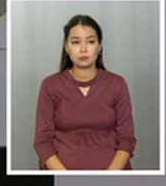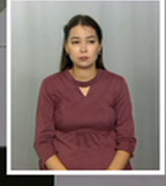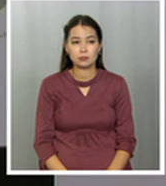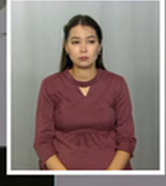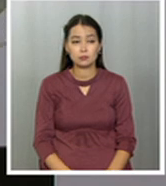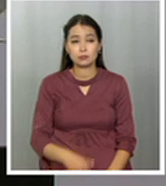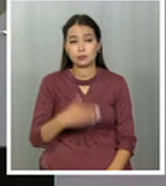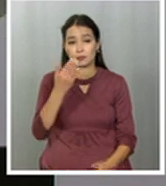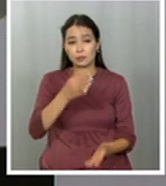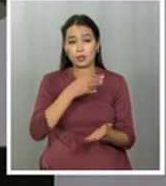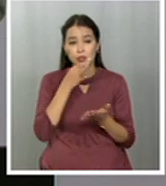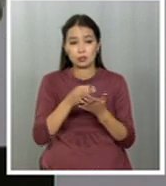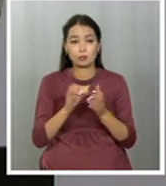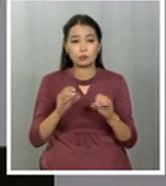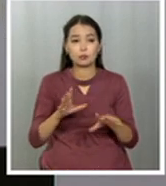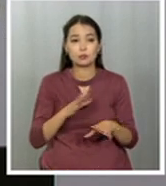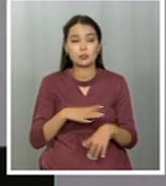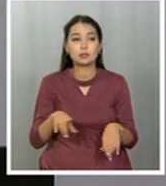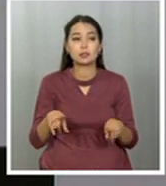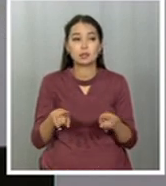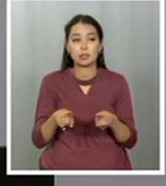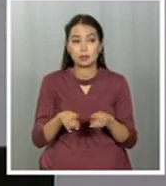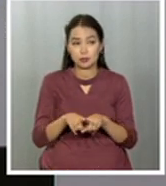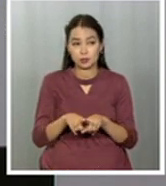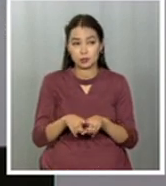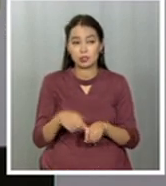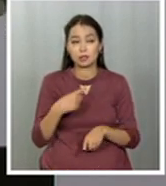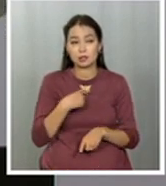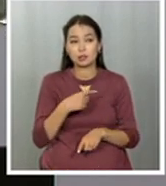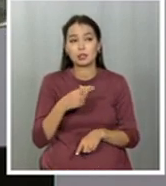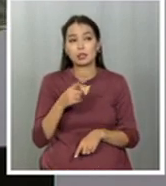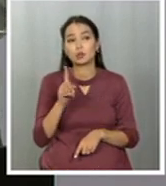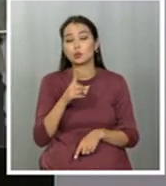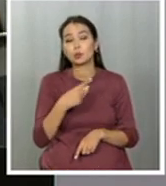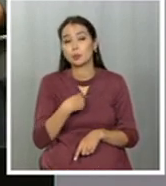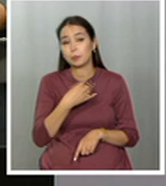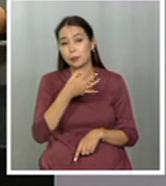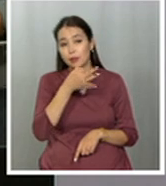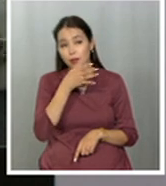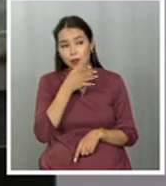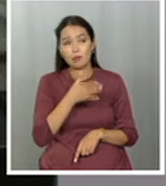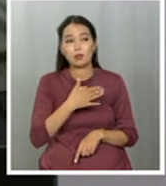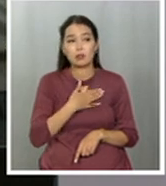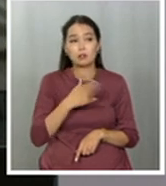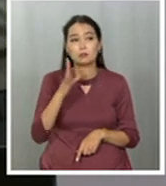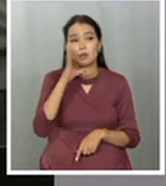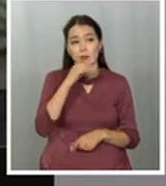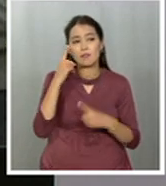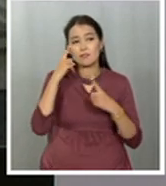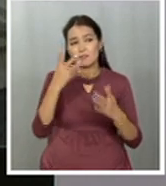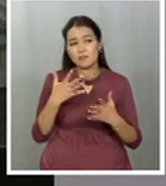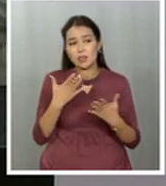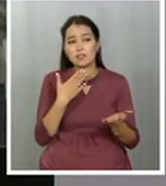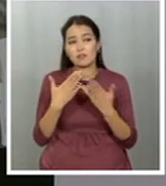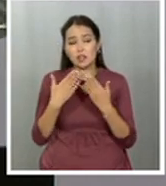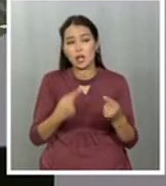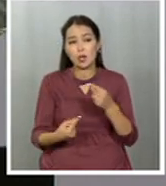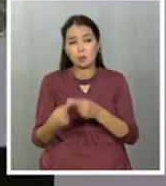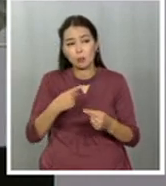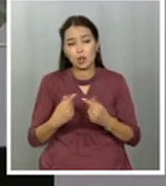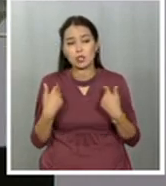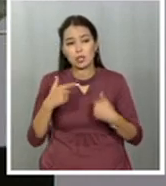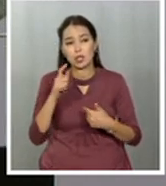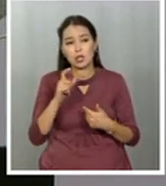Ваши ответы могут быть такими. Что мне понравилось? Я смогла выяснить взаимоотношения героев,